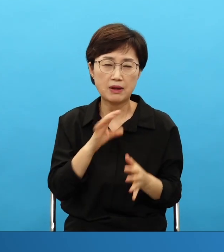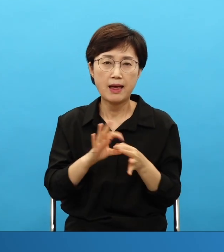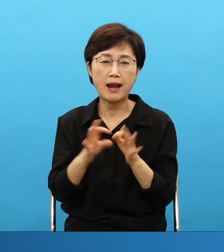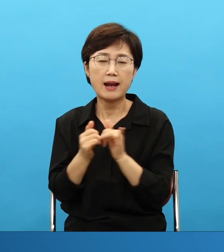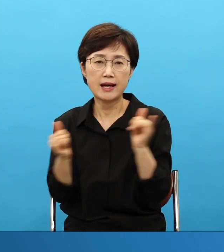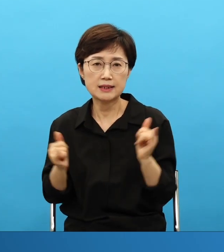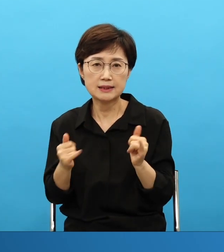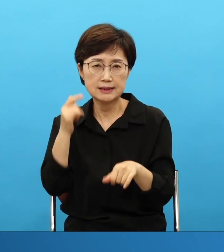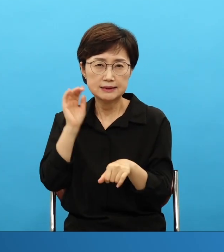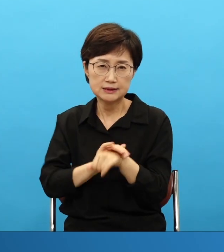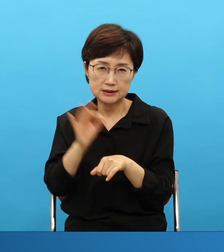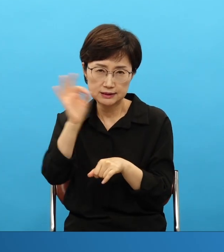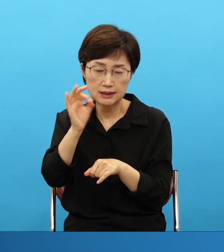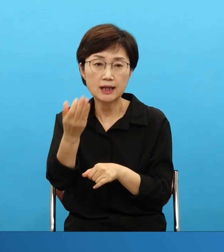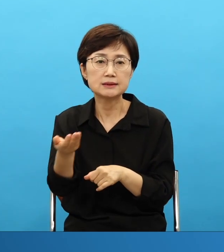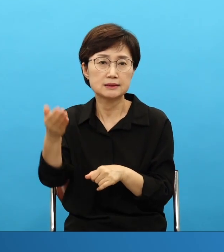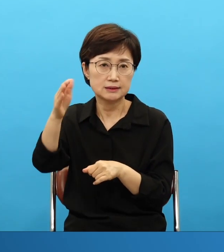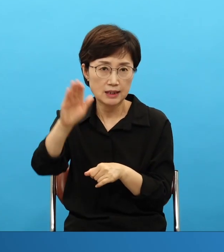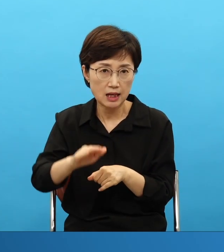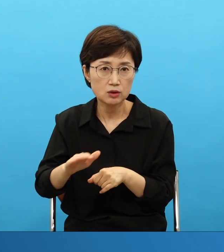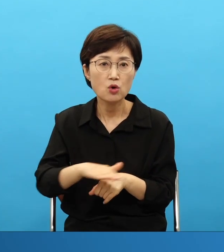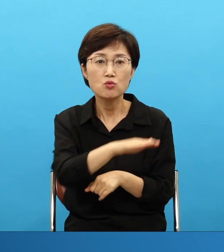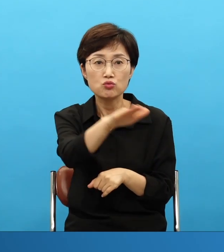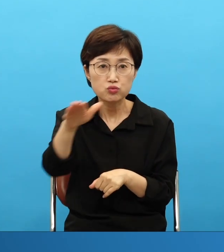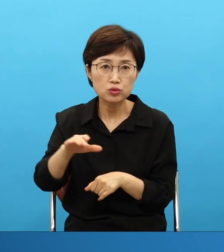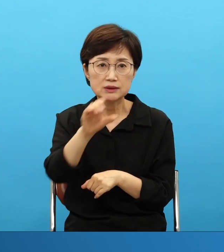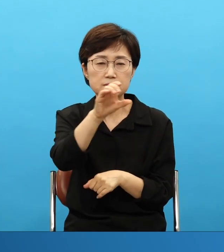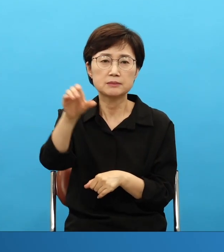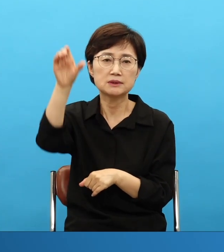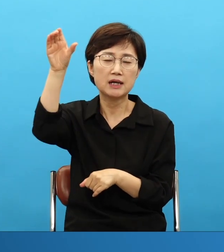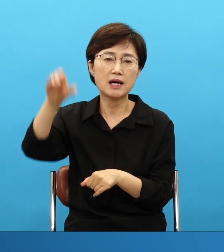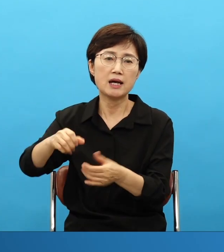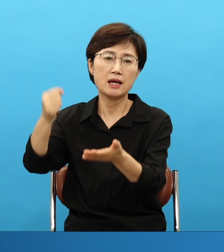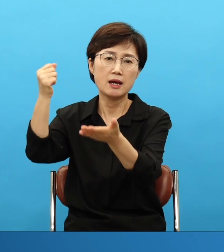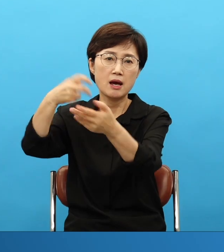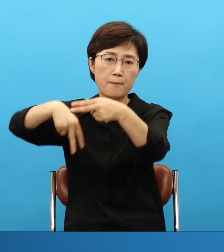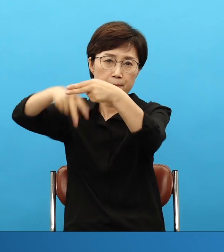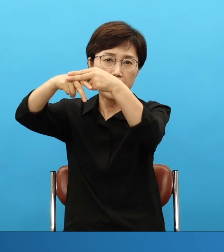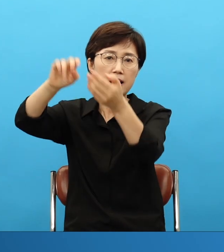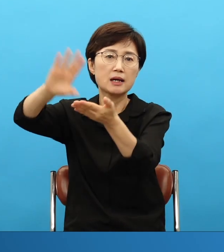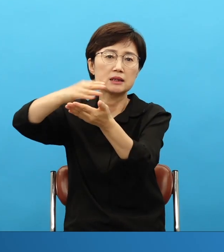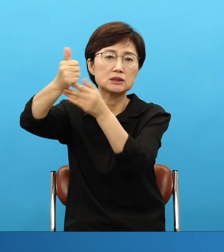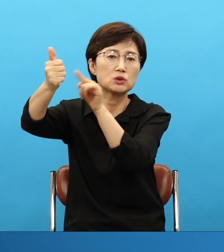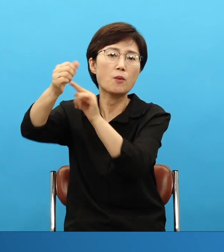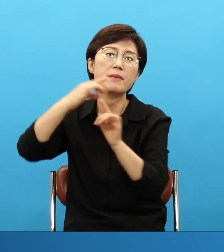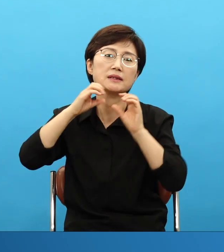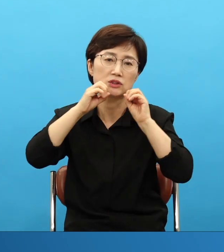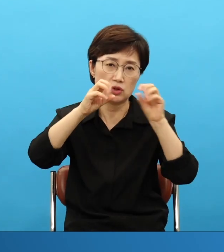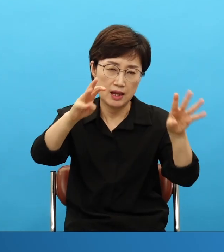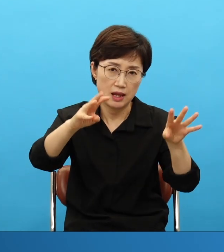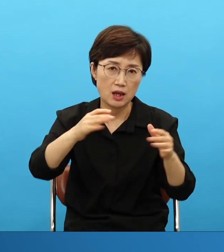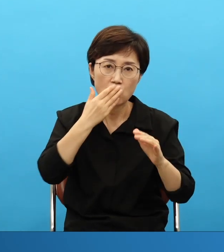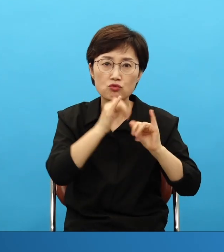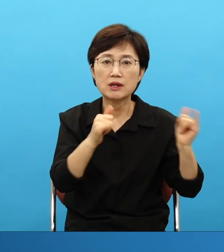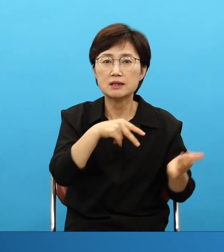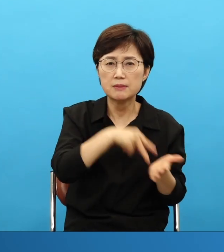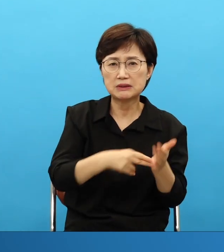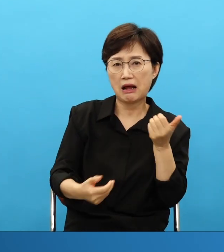구하고 헬라인은 지혜를 찾으나 우리는 십자가에 못힌 그리스도를 니